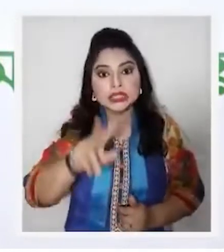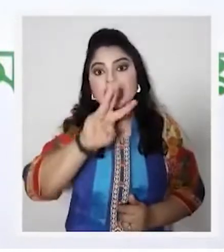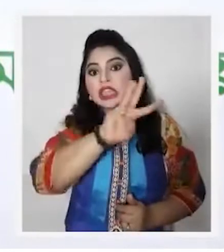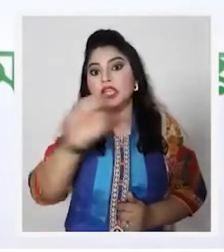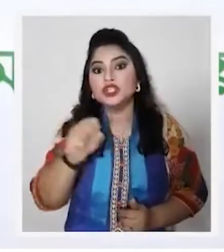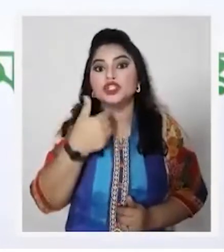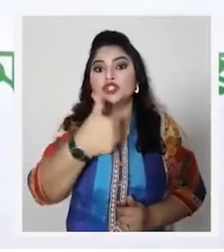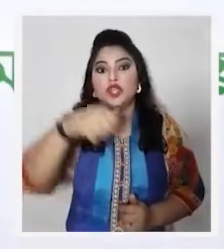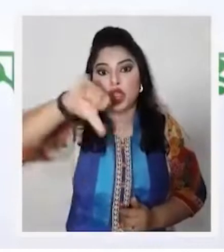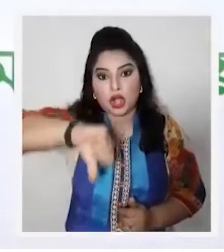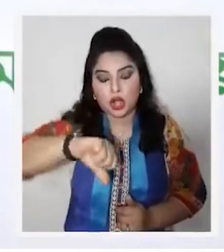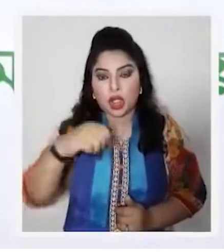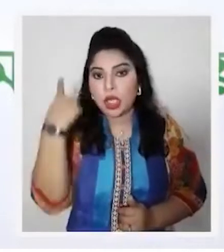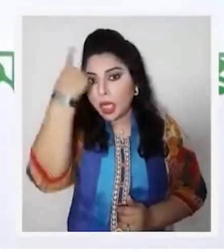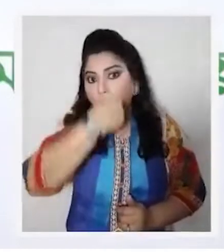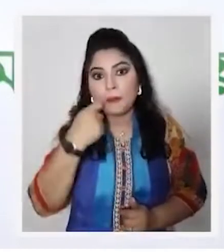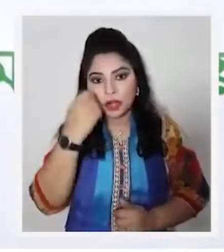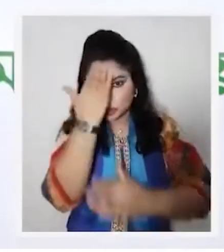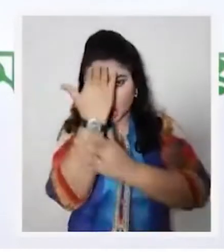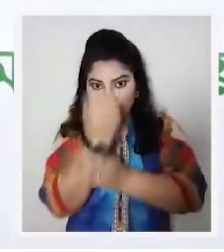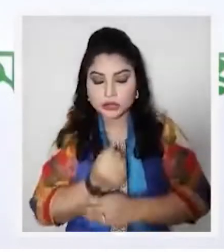17.17%। এ পর্যন্ত শনাক্ত হয়েছে